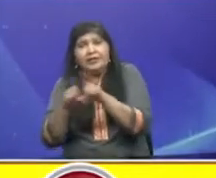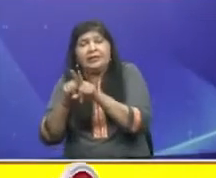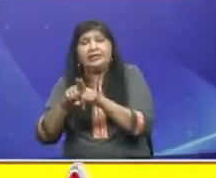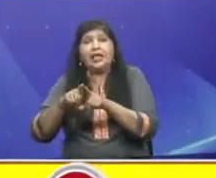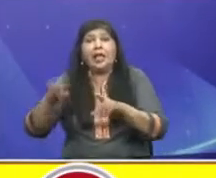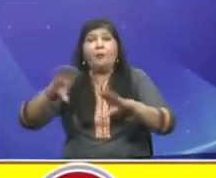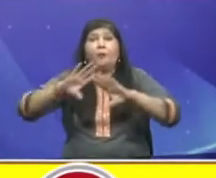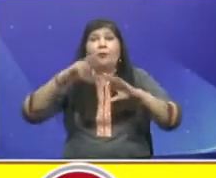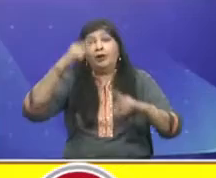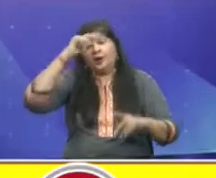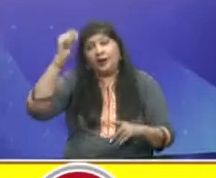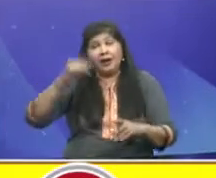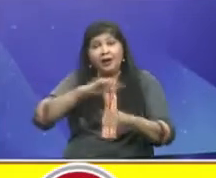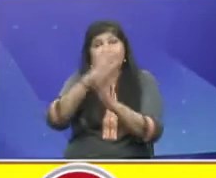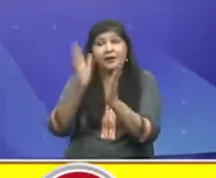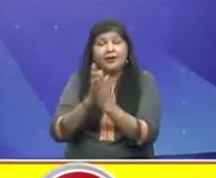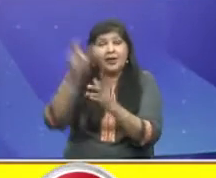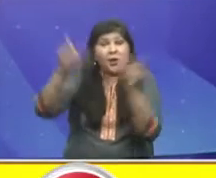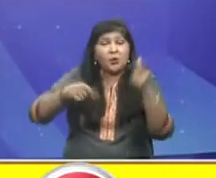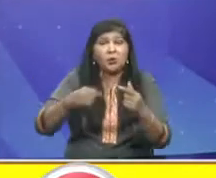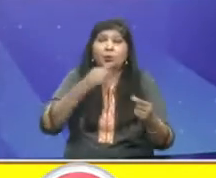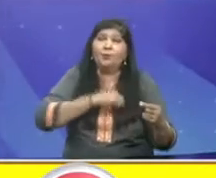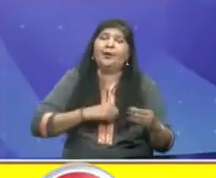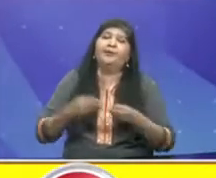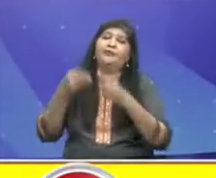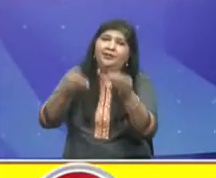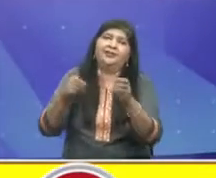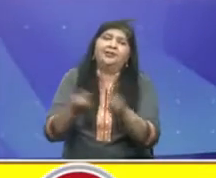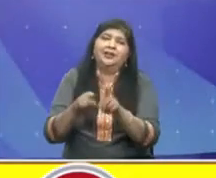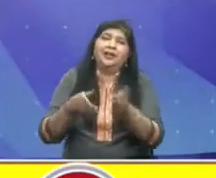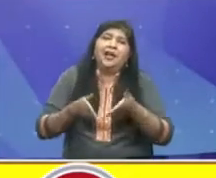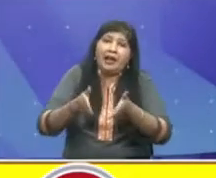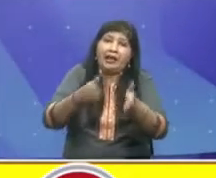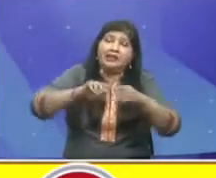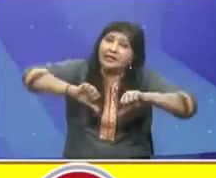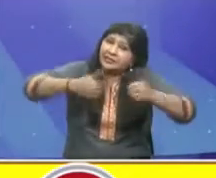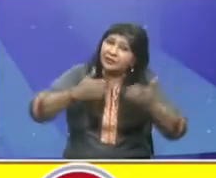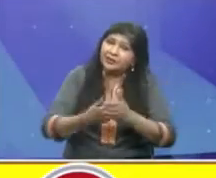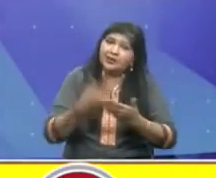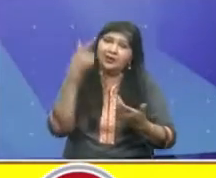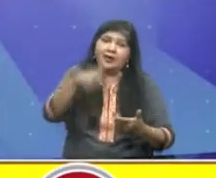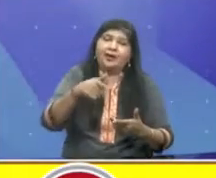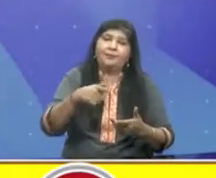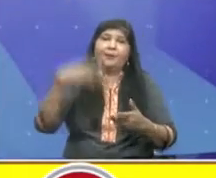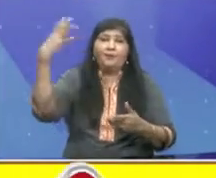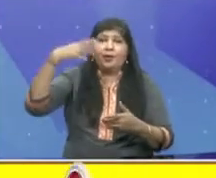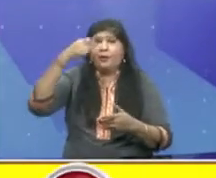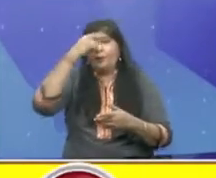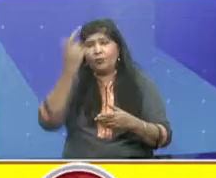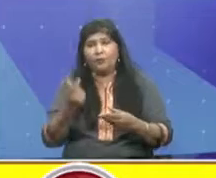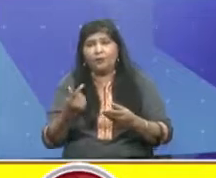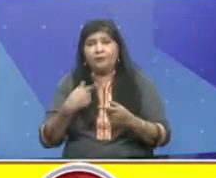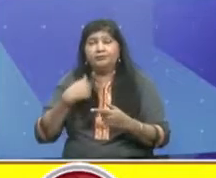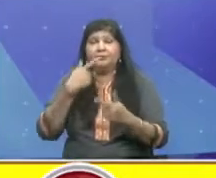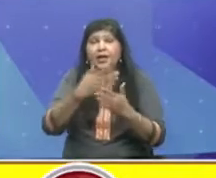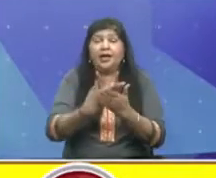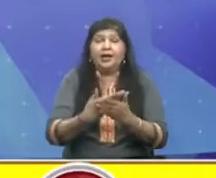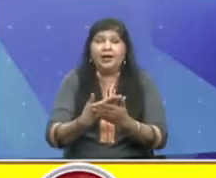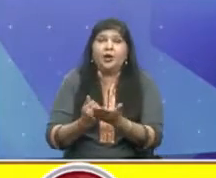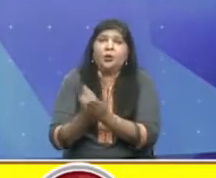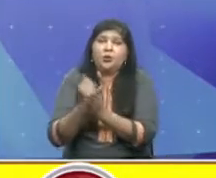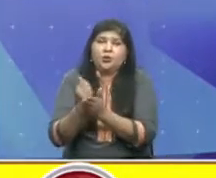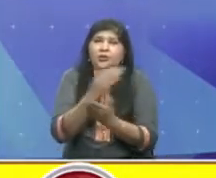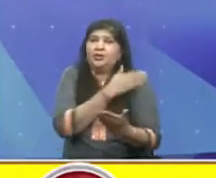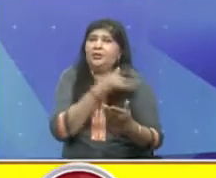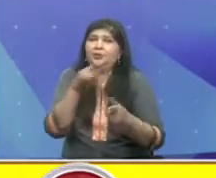का समाधान भी आपने खोजा, और अब उस समाधान में से जो रास्ता चुना उसने पर्यावरण की समस्या को एड्रेस करने के लिए आपने